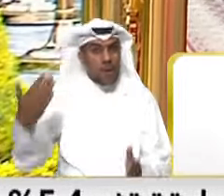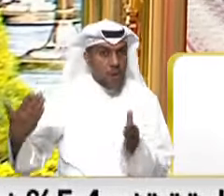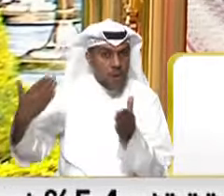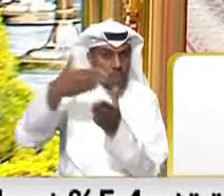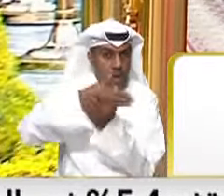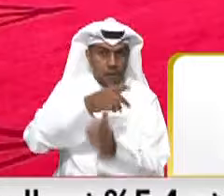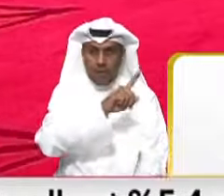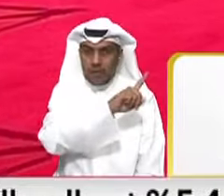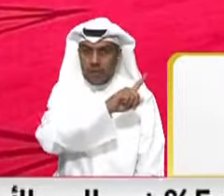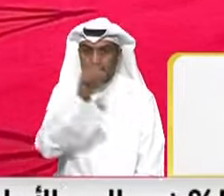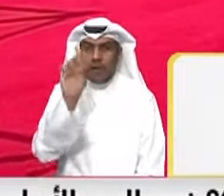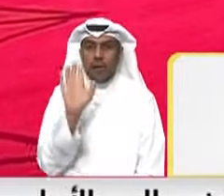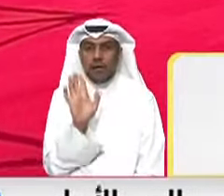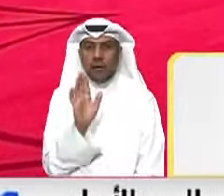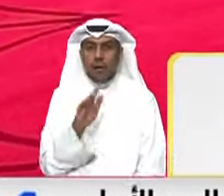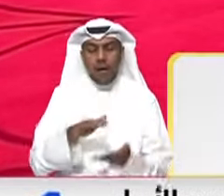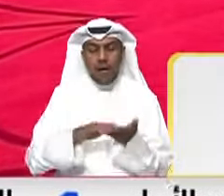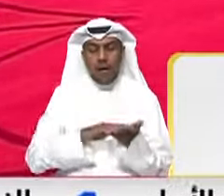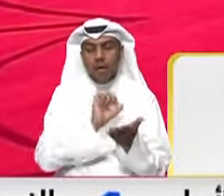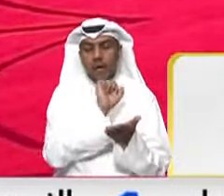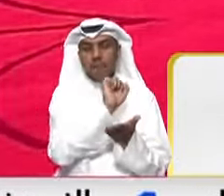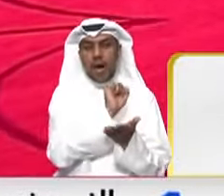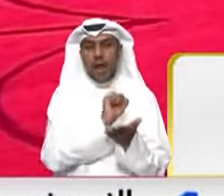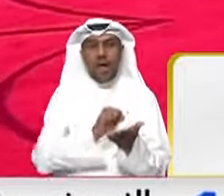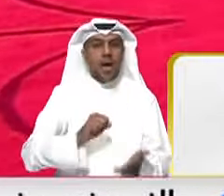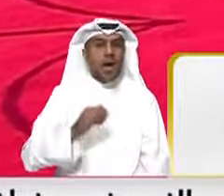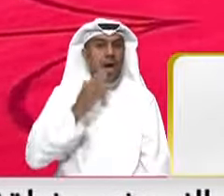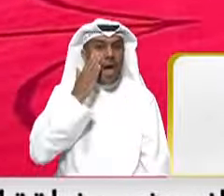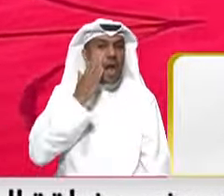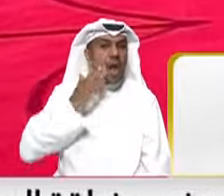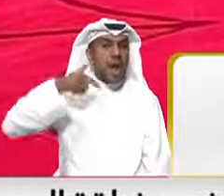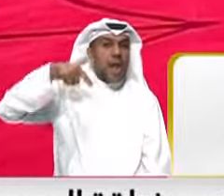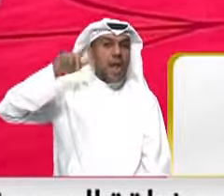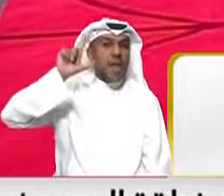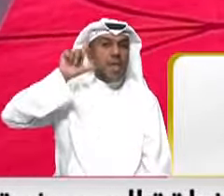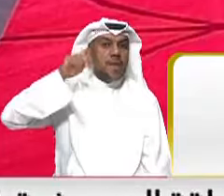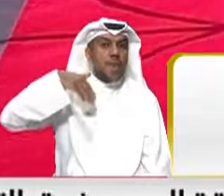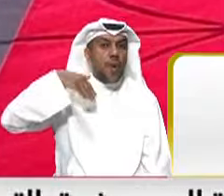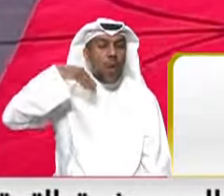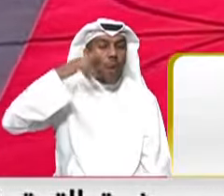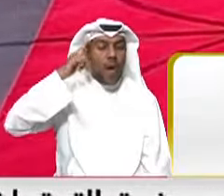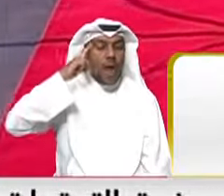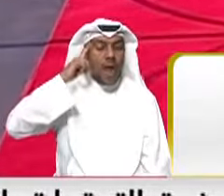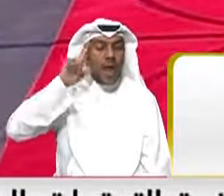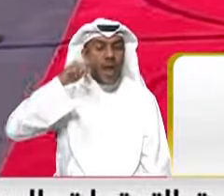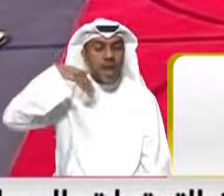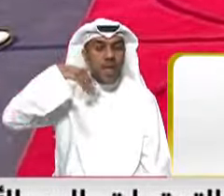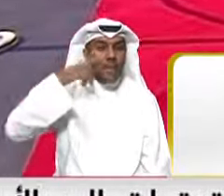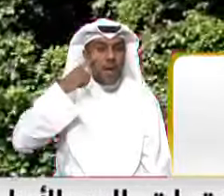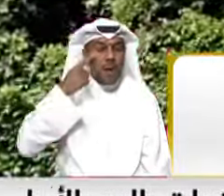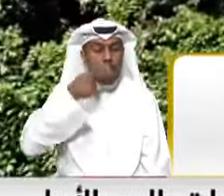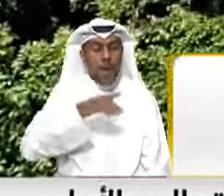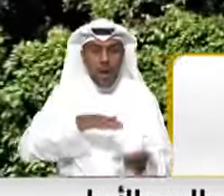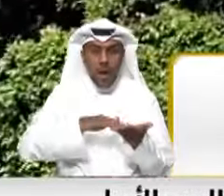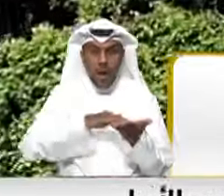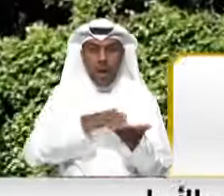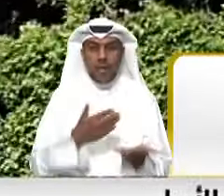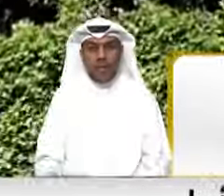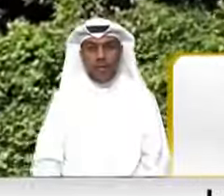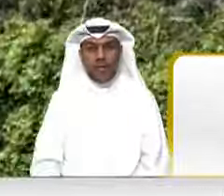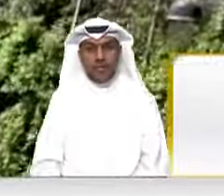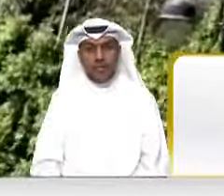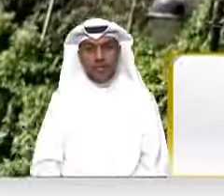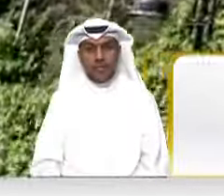وعلى أهمية دعم الجهود الوطنية الليبية في إطار مبدأ الملكية الليبية الخالصة للتسوية